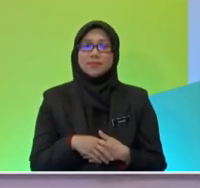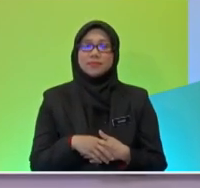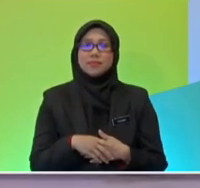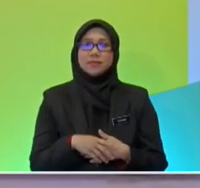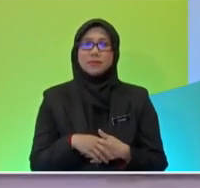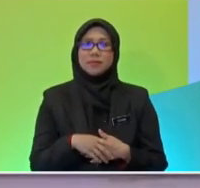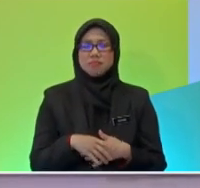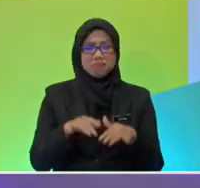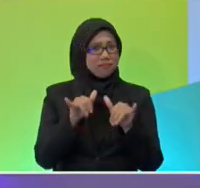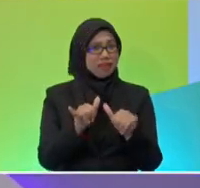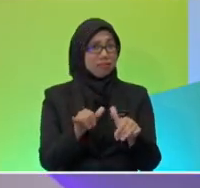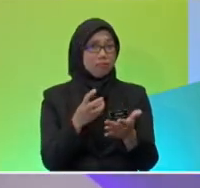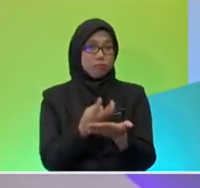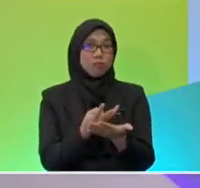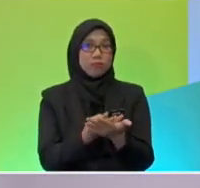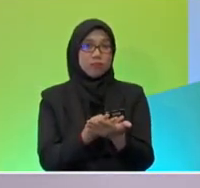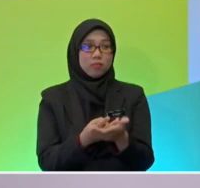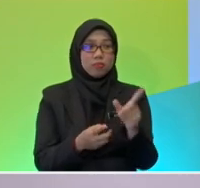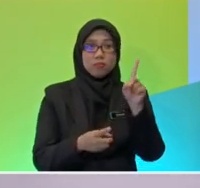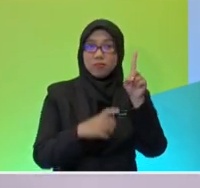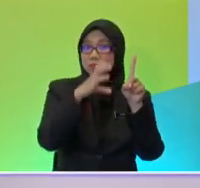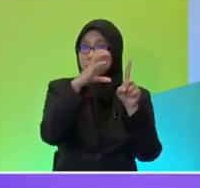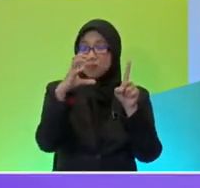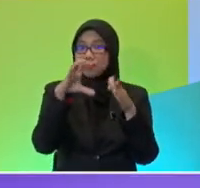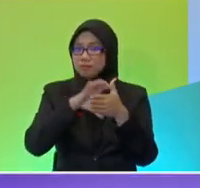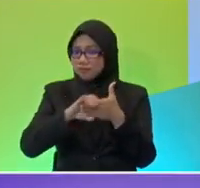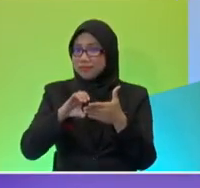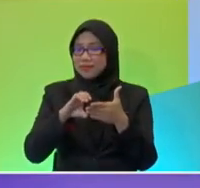tinggal uang 100 Ringgit Assalamualaikum